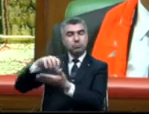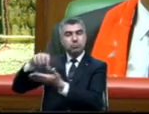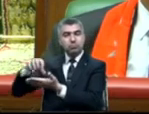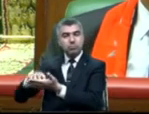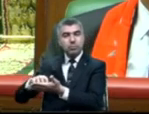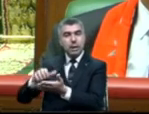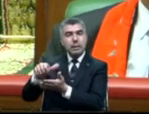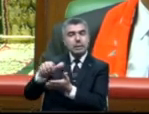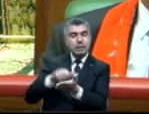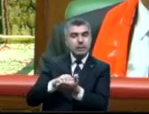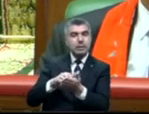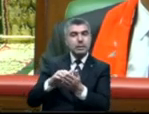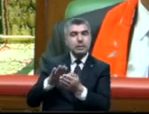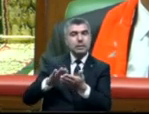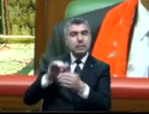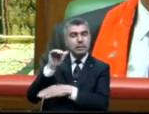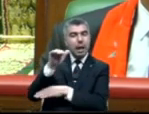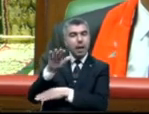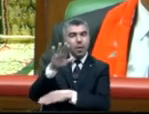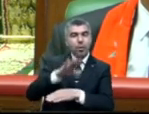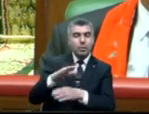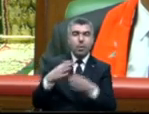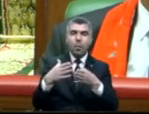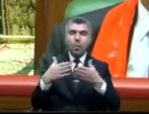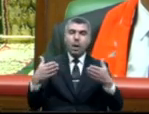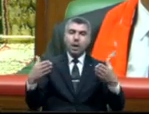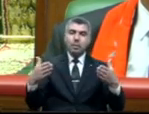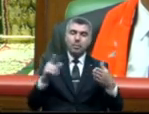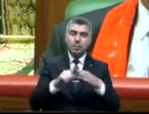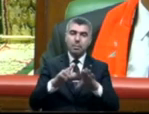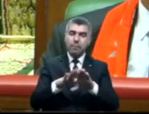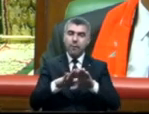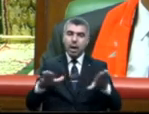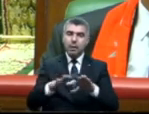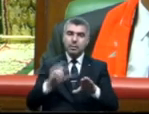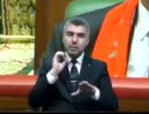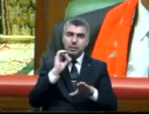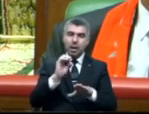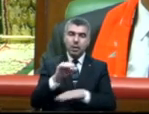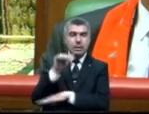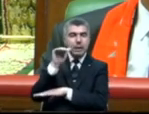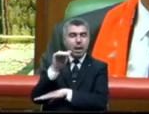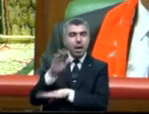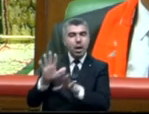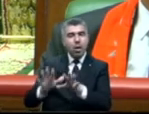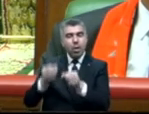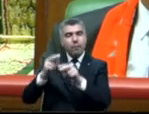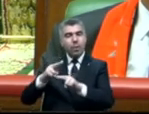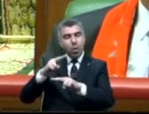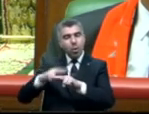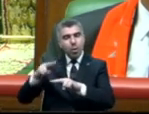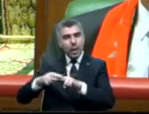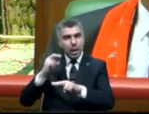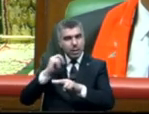المخصصة للفلاحة بالصحراء المغربية مساحات واسعة تتخللها أراضي مخصصة لرعي الإبل وأخرى لإنتاج بعض الخضروات وزراعة